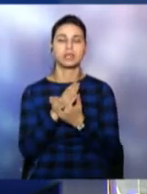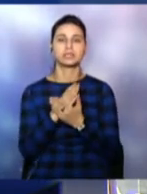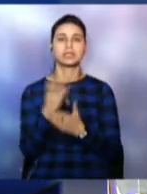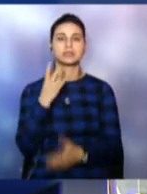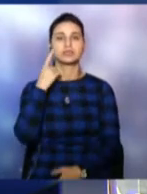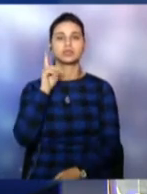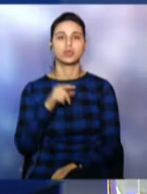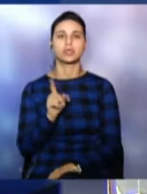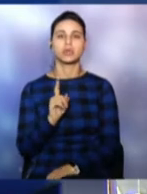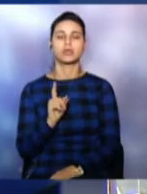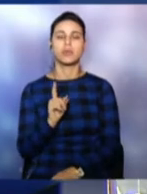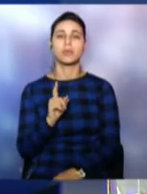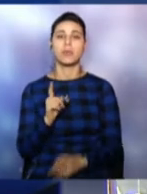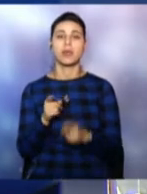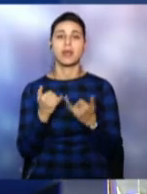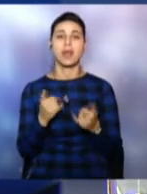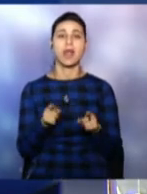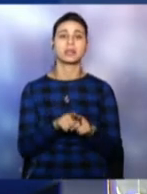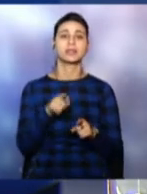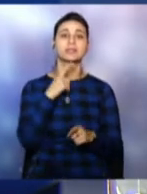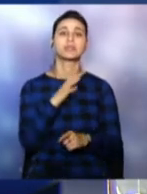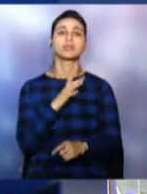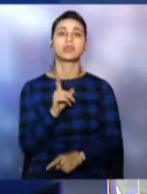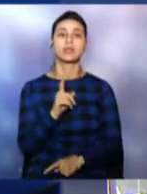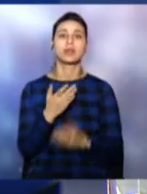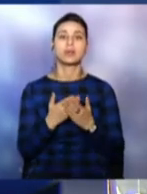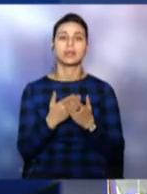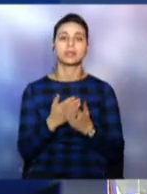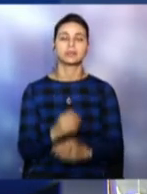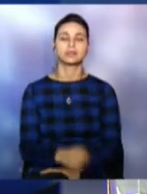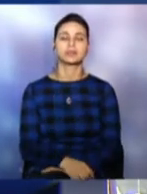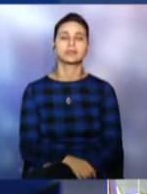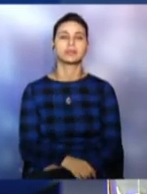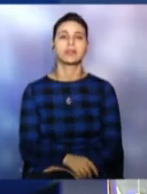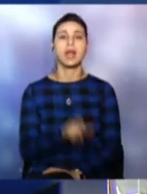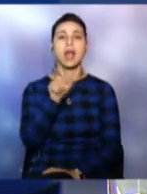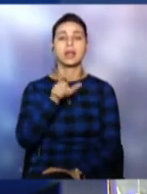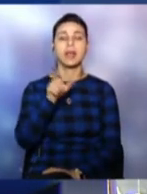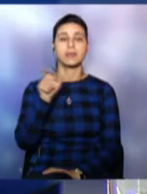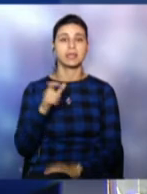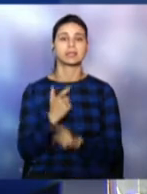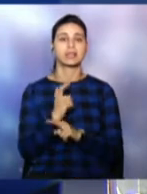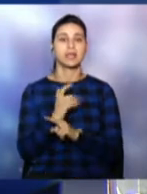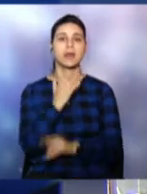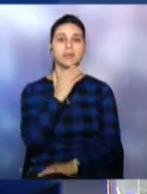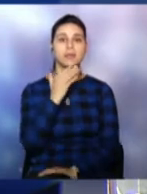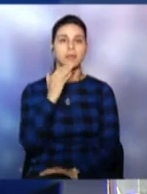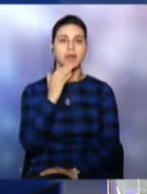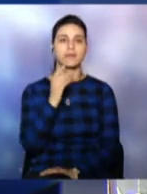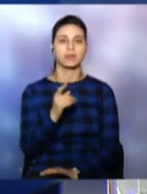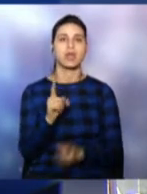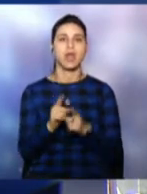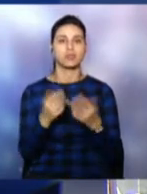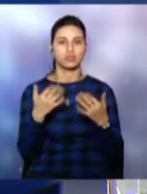ცოდნა, რაზედაც ასევე თქვენ ბრძანეთ, რომ ადამიანთა დიდი უმრავლესობა